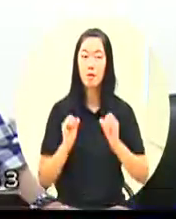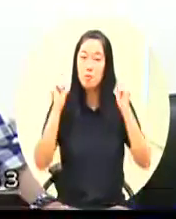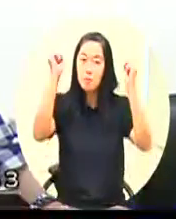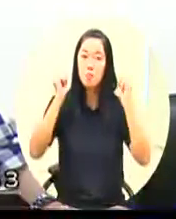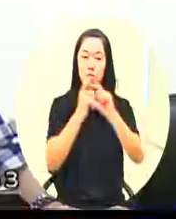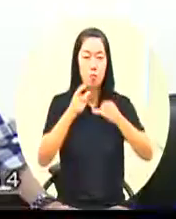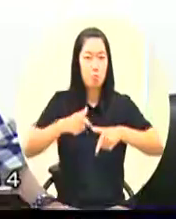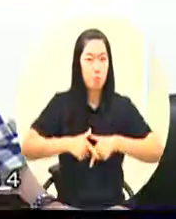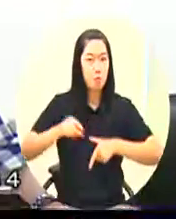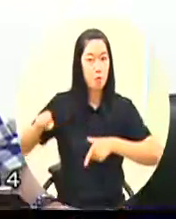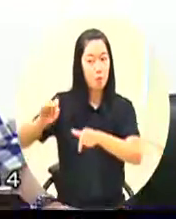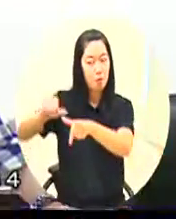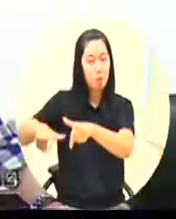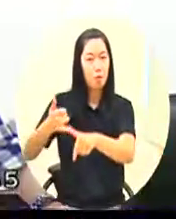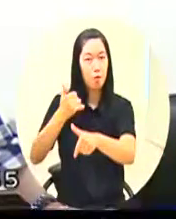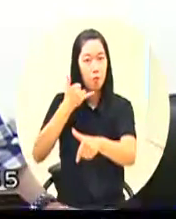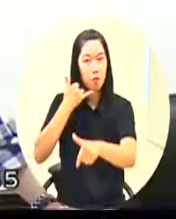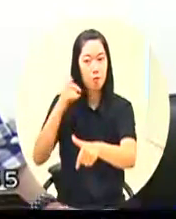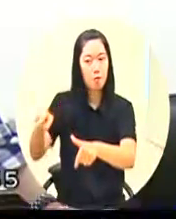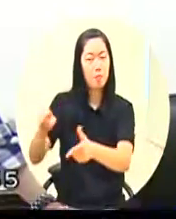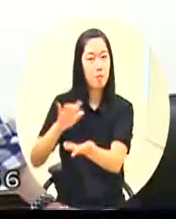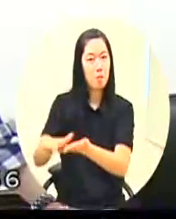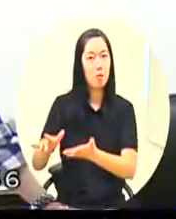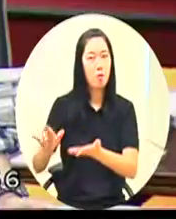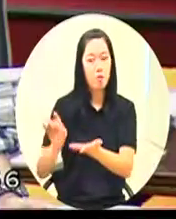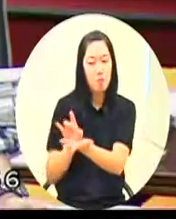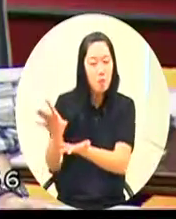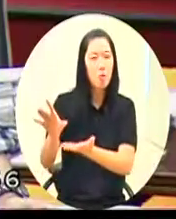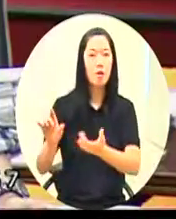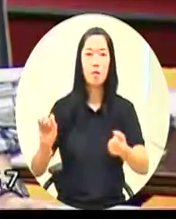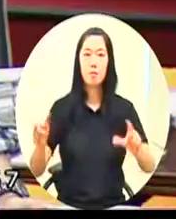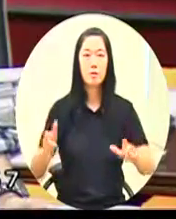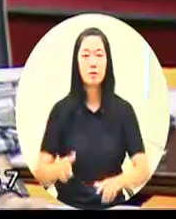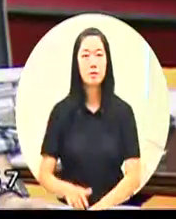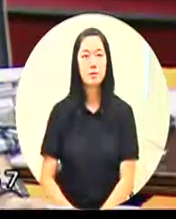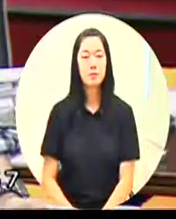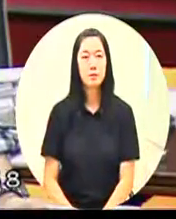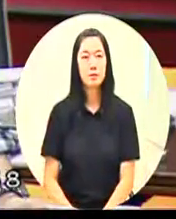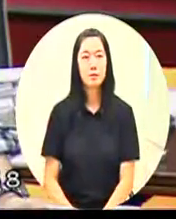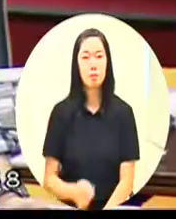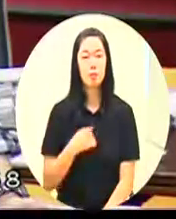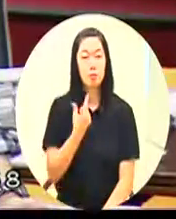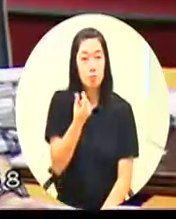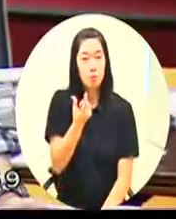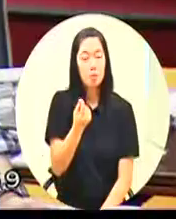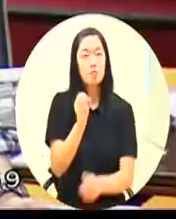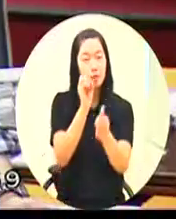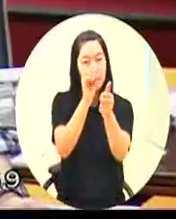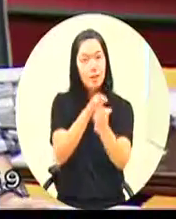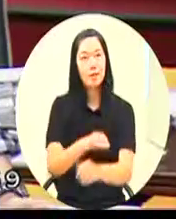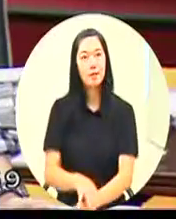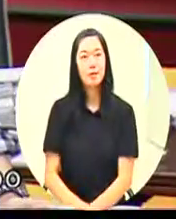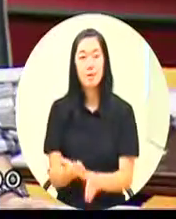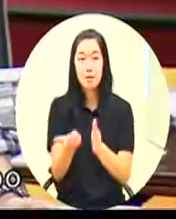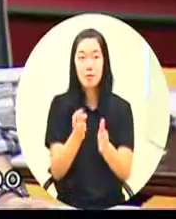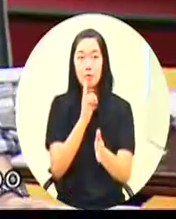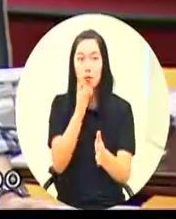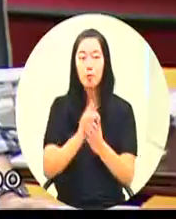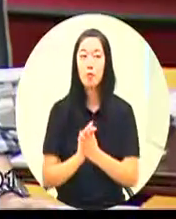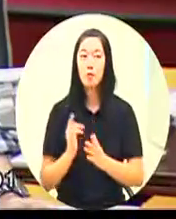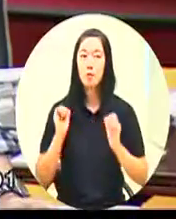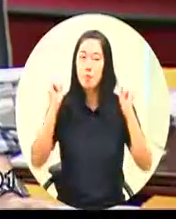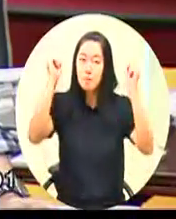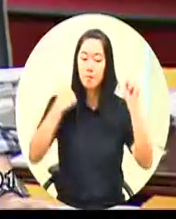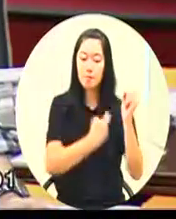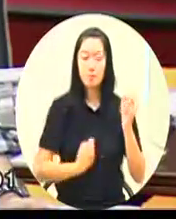企业就应该让它消灭。那当然，我还是再次表达，刚刚提到健身中心，我还